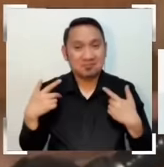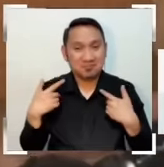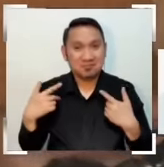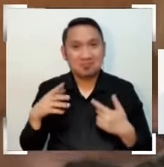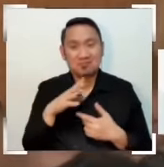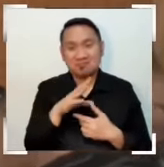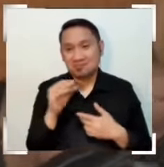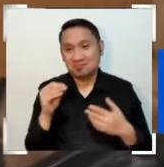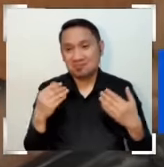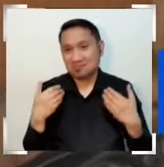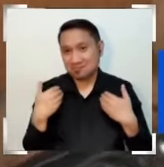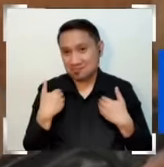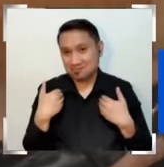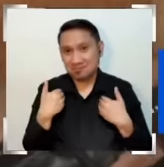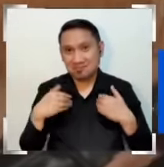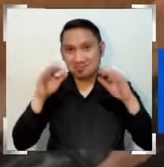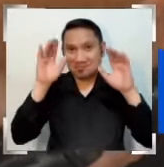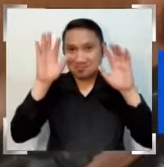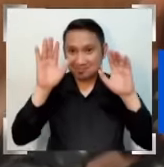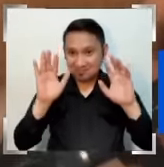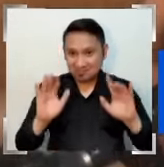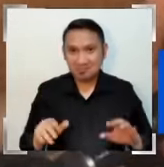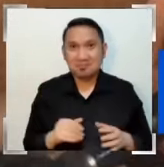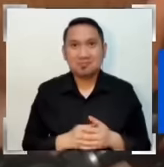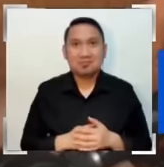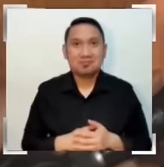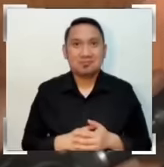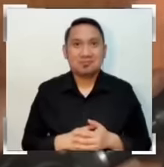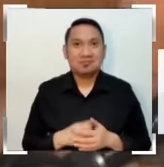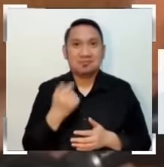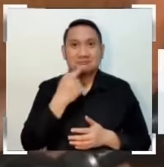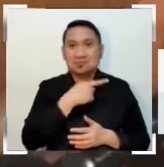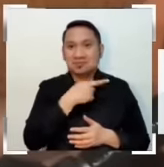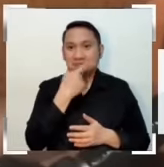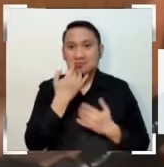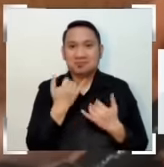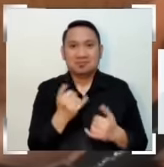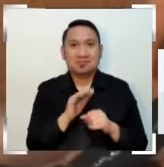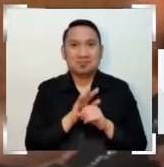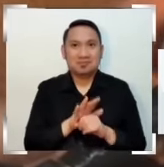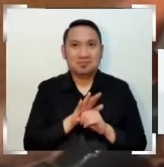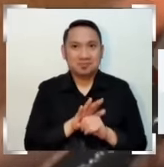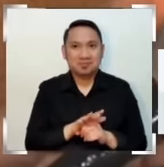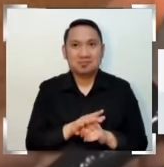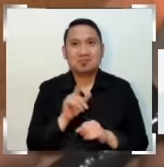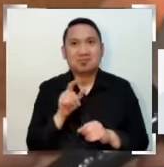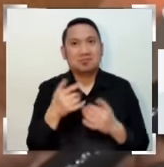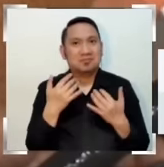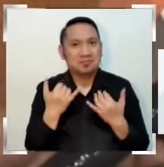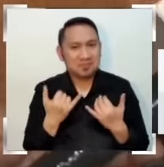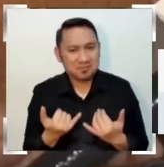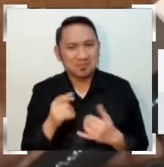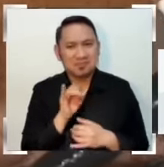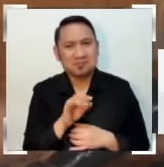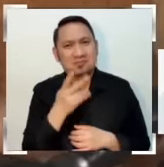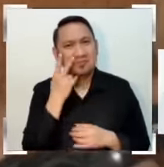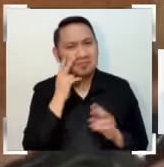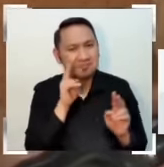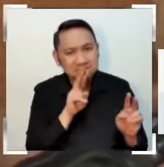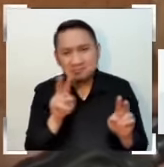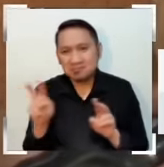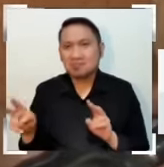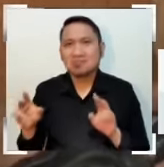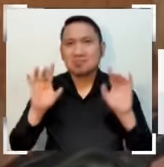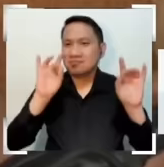Ah, kailangan. Bakit? Kasi maraming stress ngayon. So para for the meantime, pag nakita nila yung